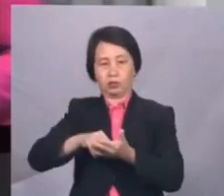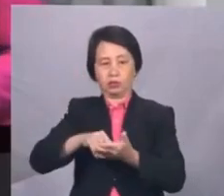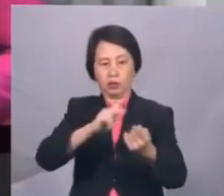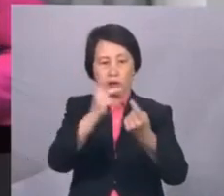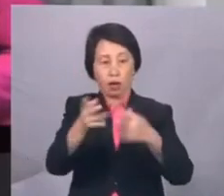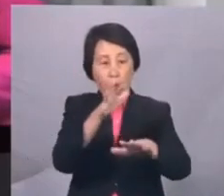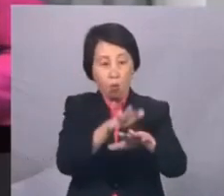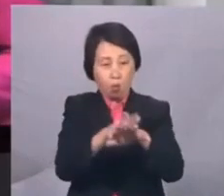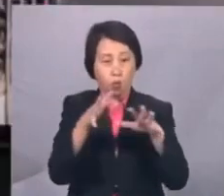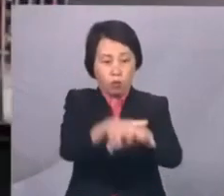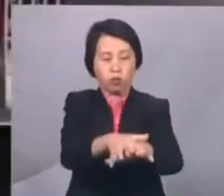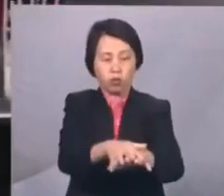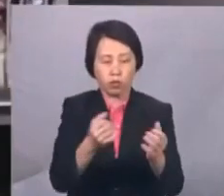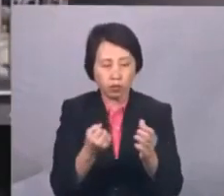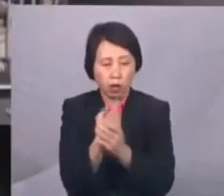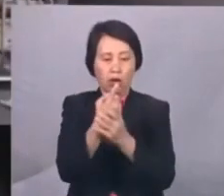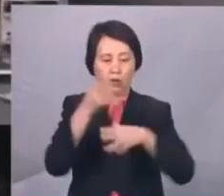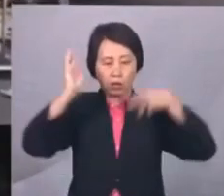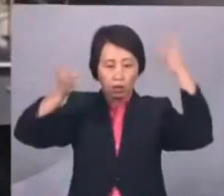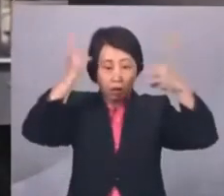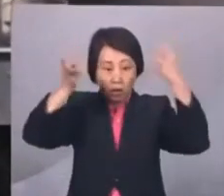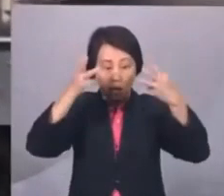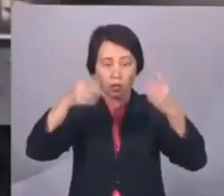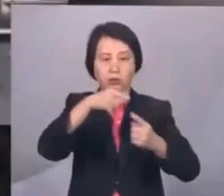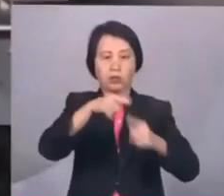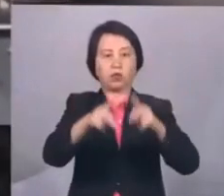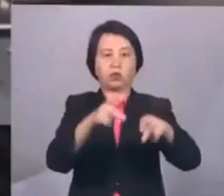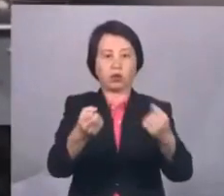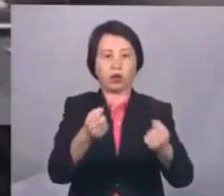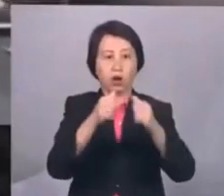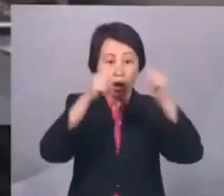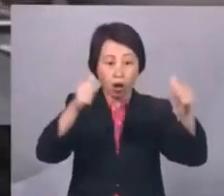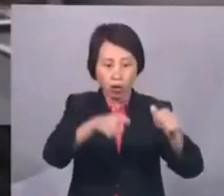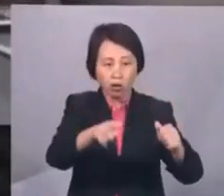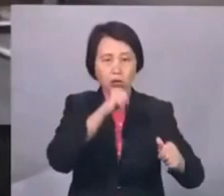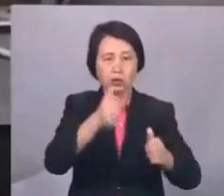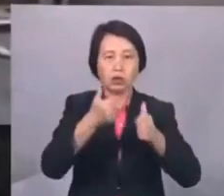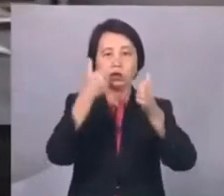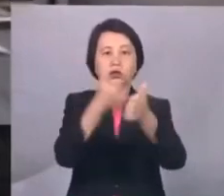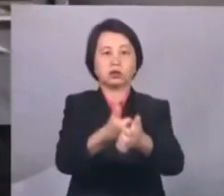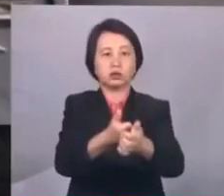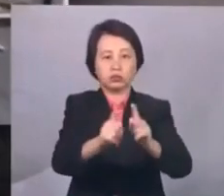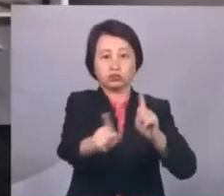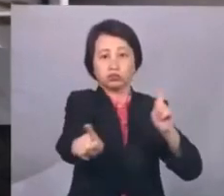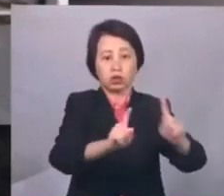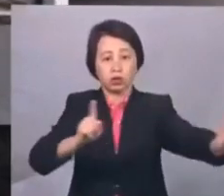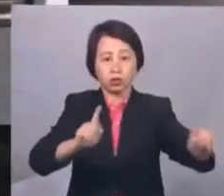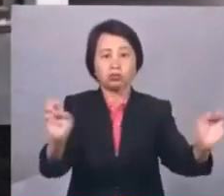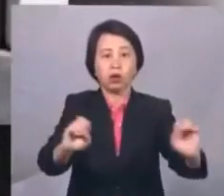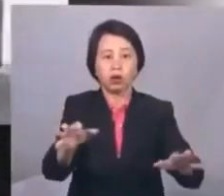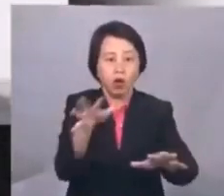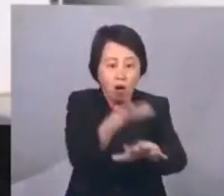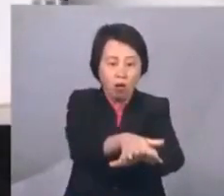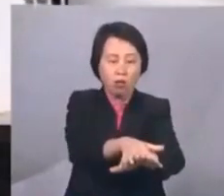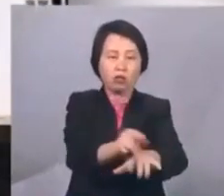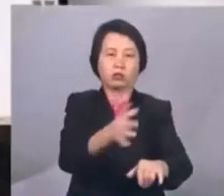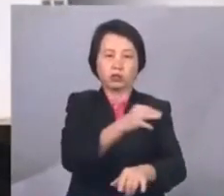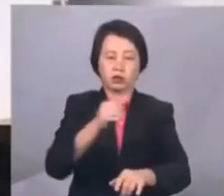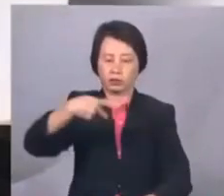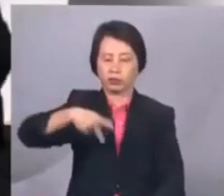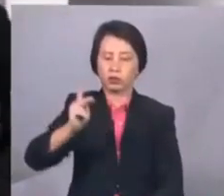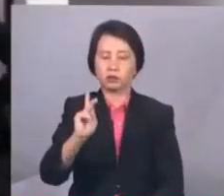keadaan itu sekaligus Mencetuskan kebimbangan apabila orang awam tidak mematuhi pencor akan sosial dan